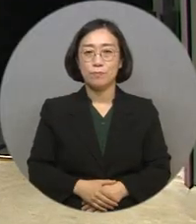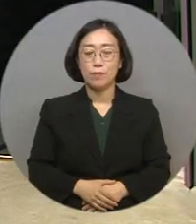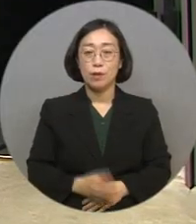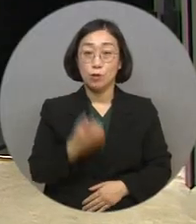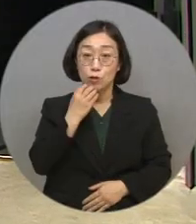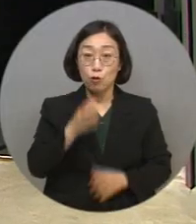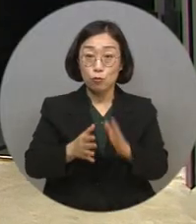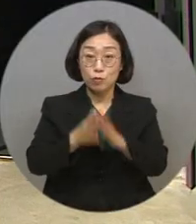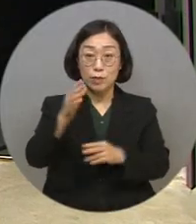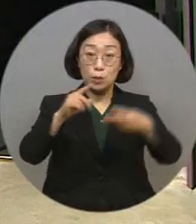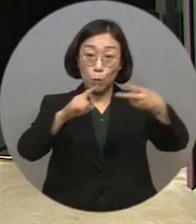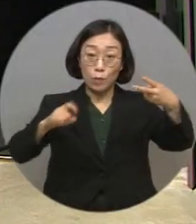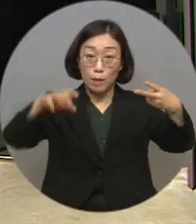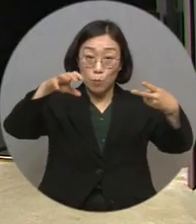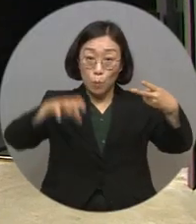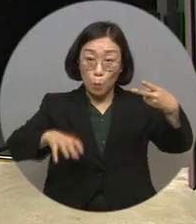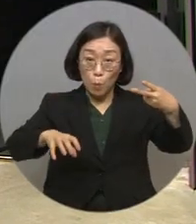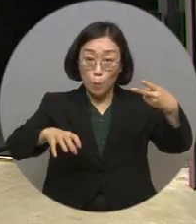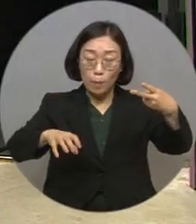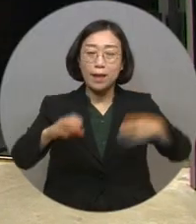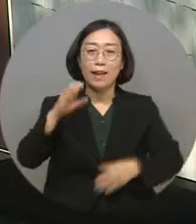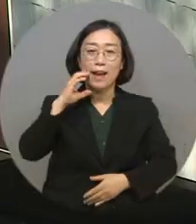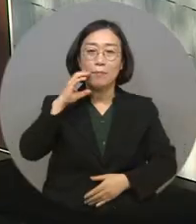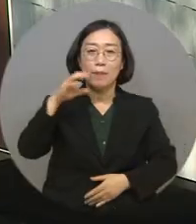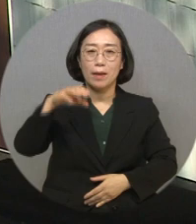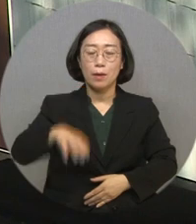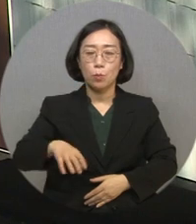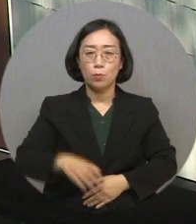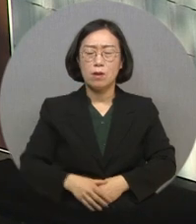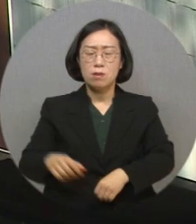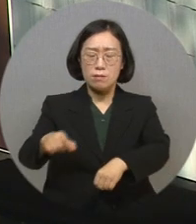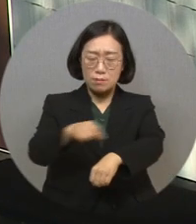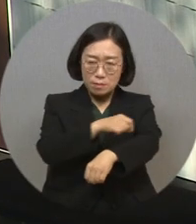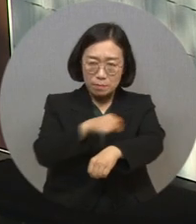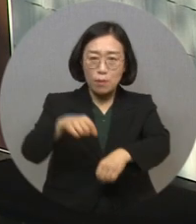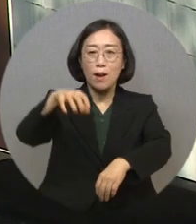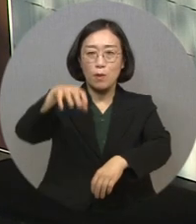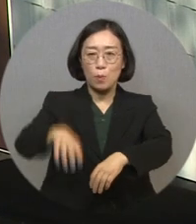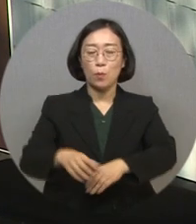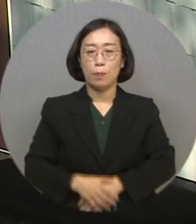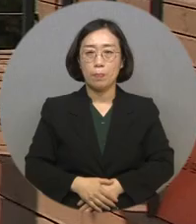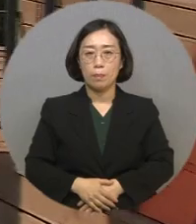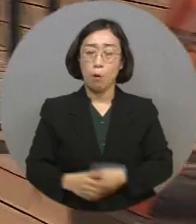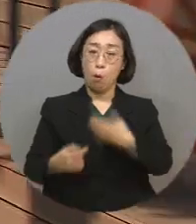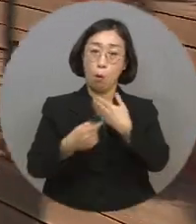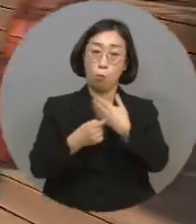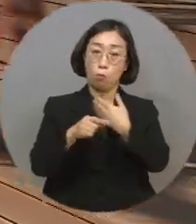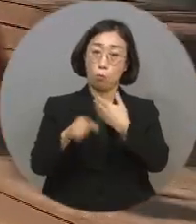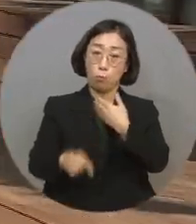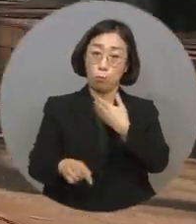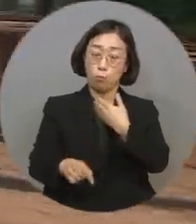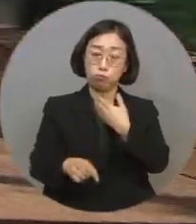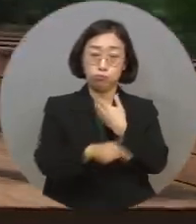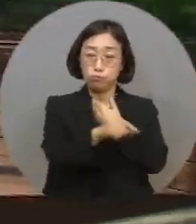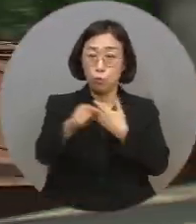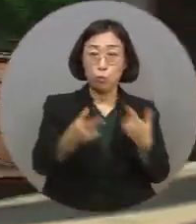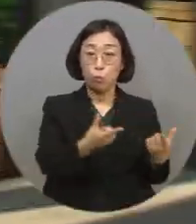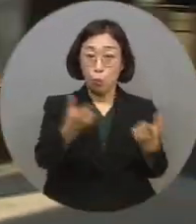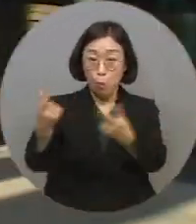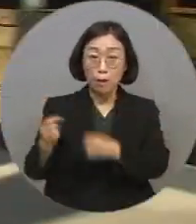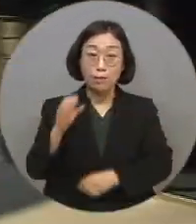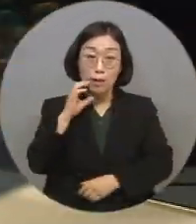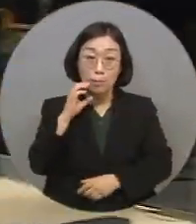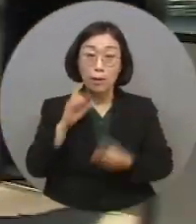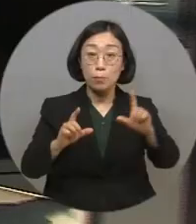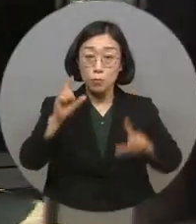서울시 동대문구의 한 카페. 이곳은 조금 특별한 카페입니다. 겉보기에는 일반 카페와 별반 다르지